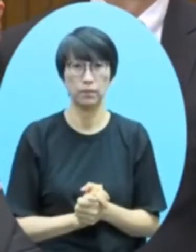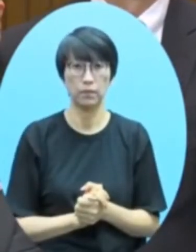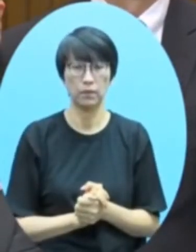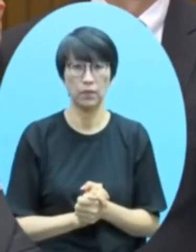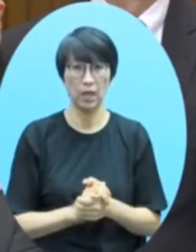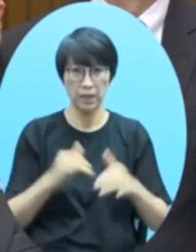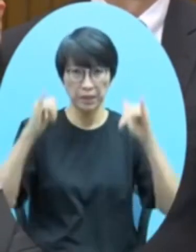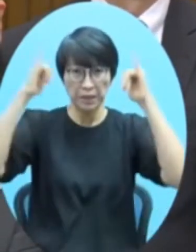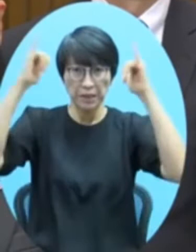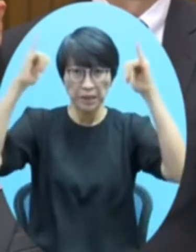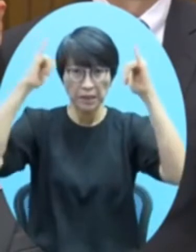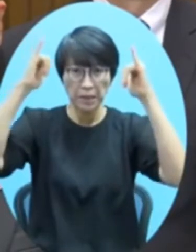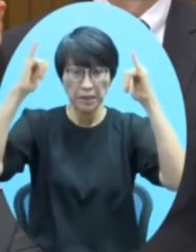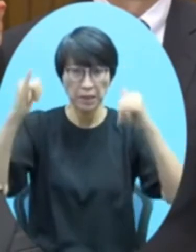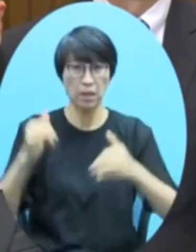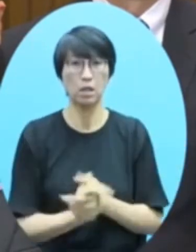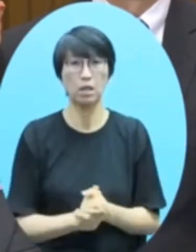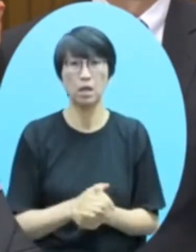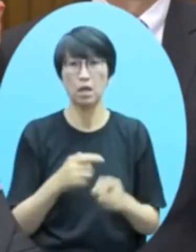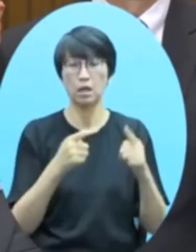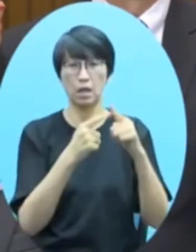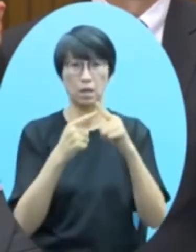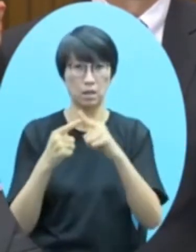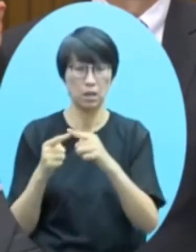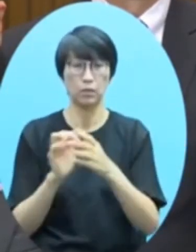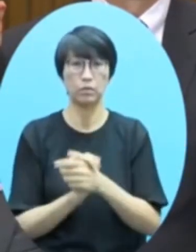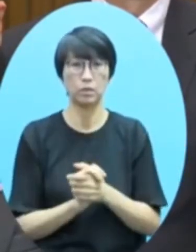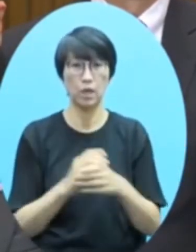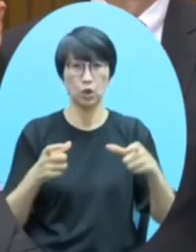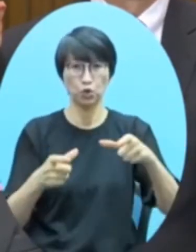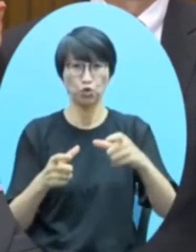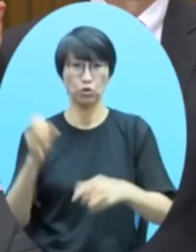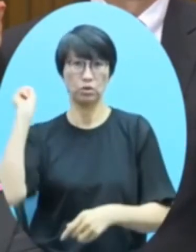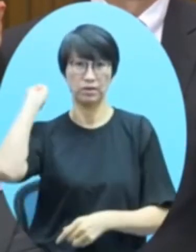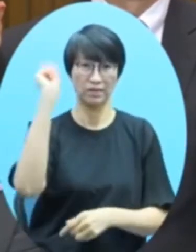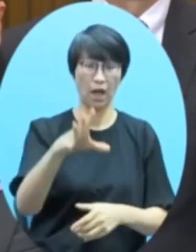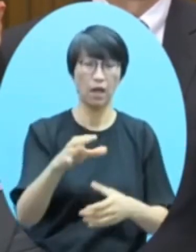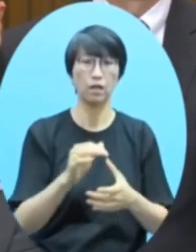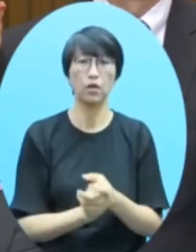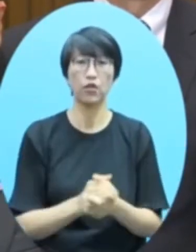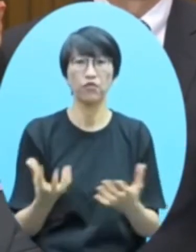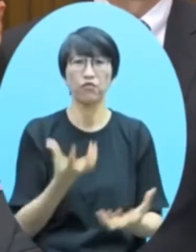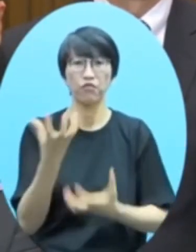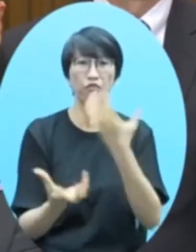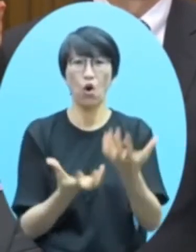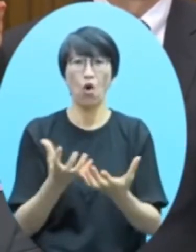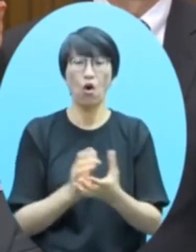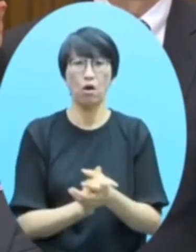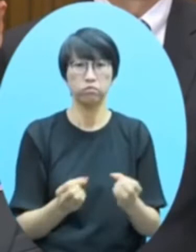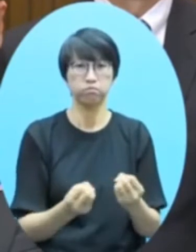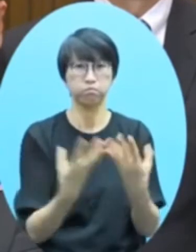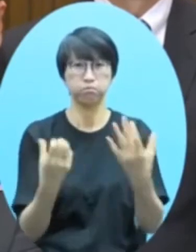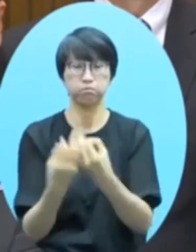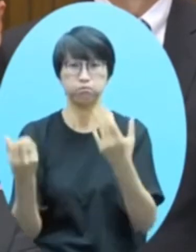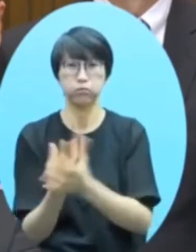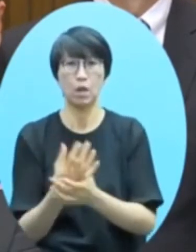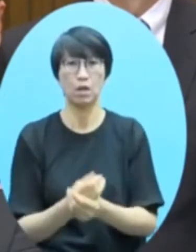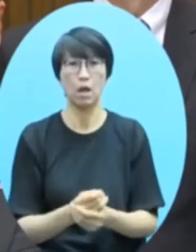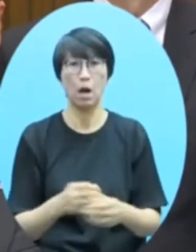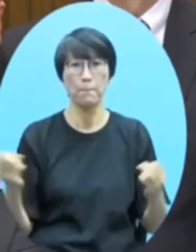暴力的人士甚至是掟磚、縱火、掟汽油